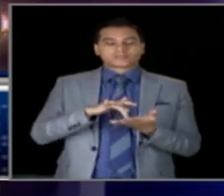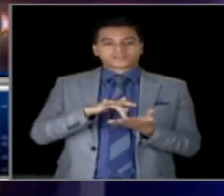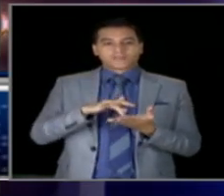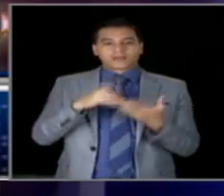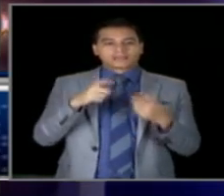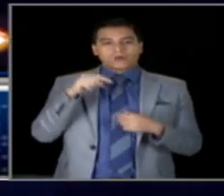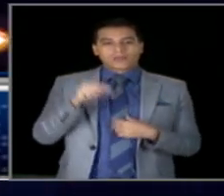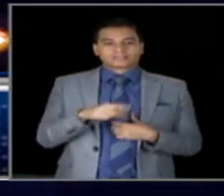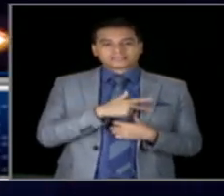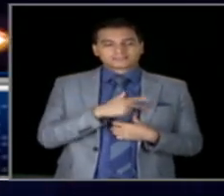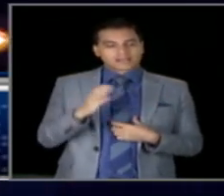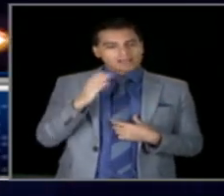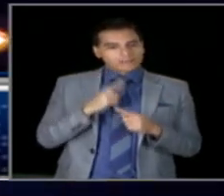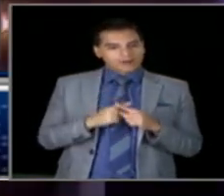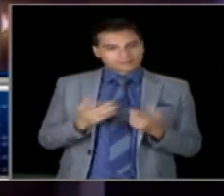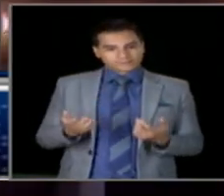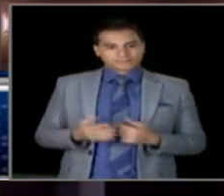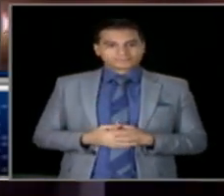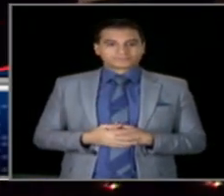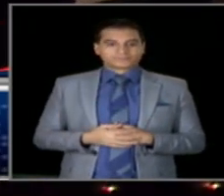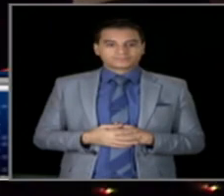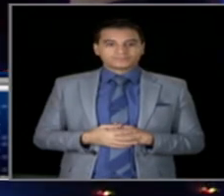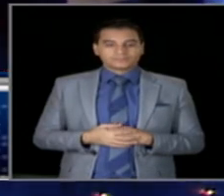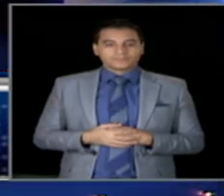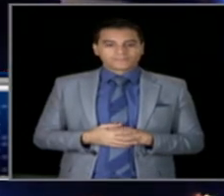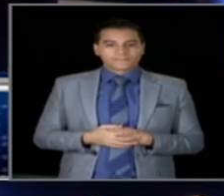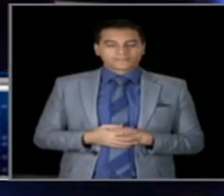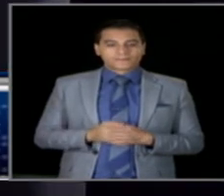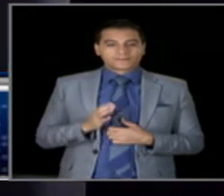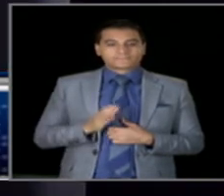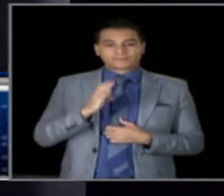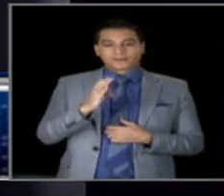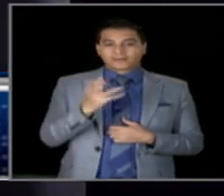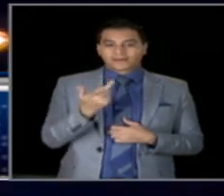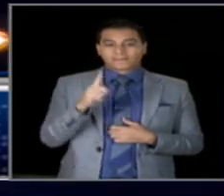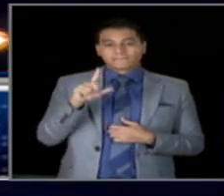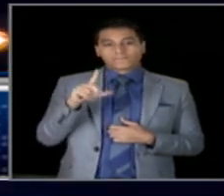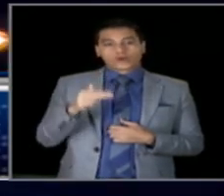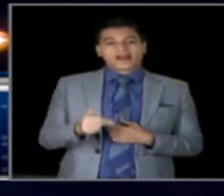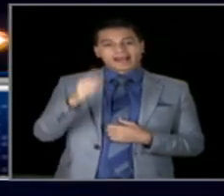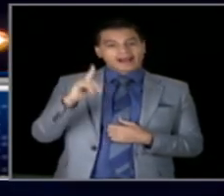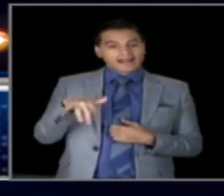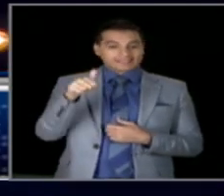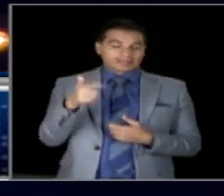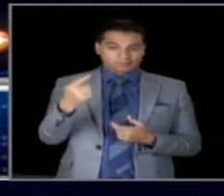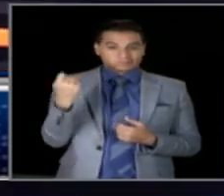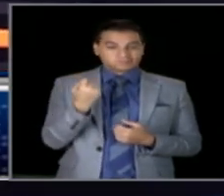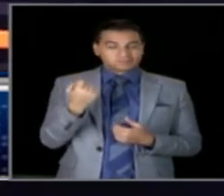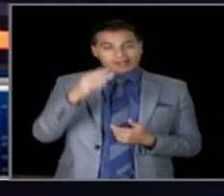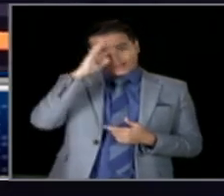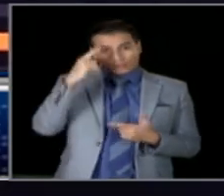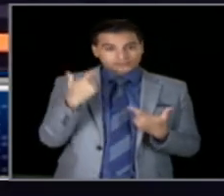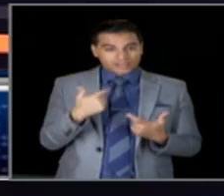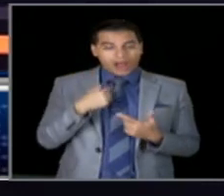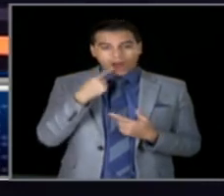أحمد حسن، إجابة خاطئة. بلغاريا. تبقى إيه الإجابة بقى؟ بلغاريا. بلغاريا. لو صبرته